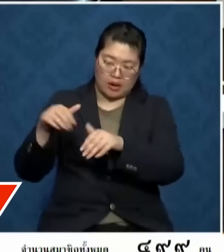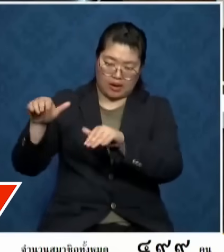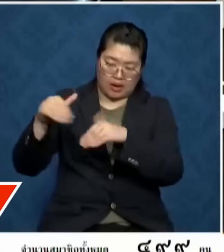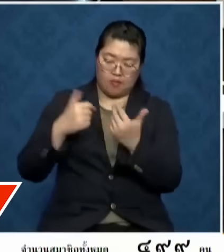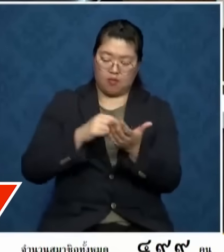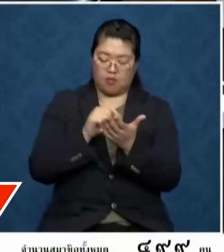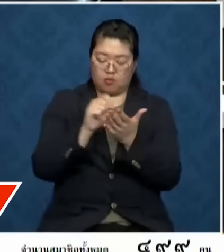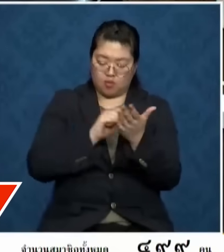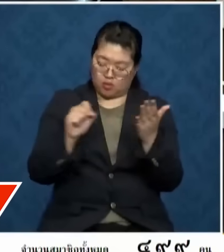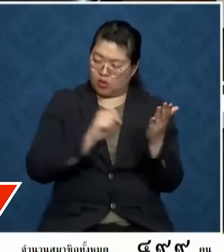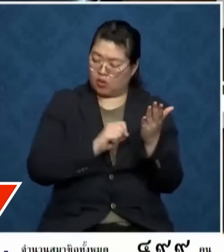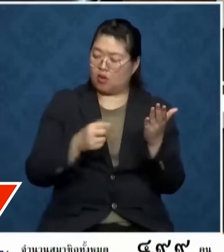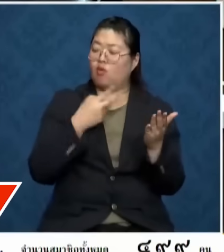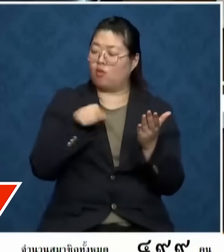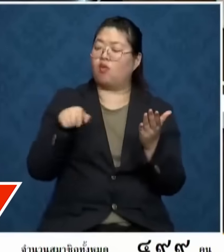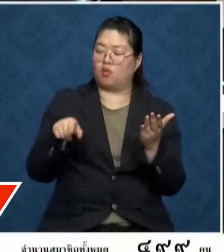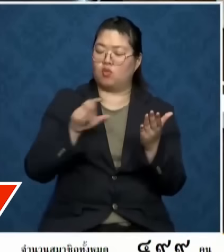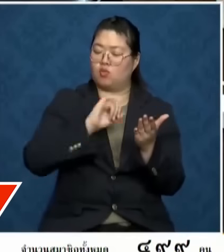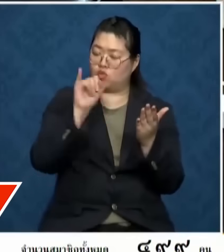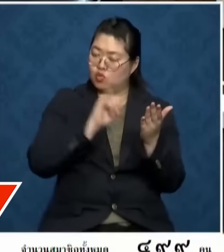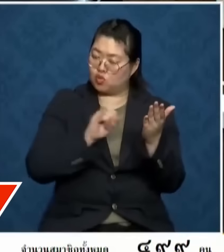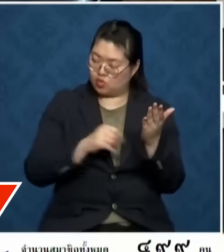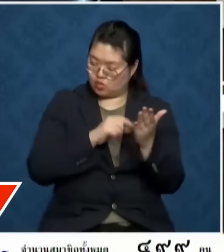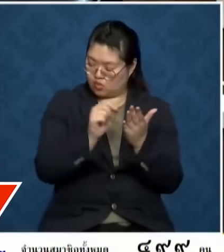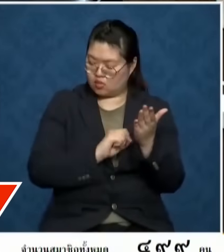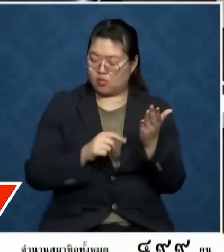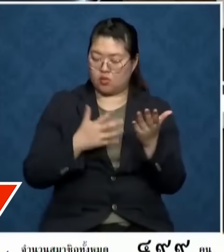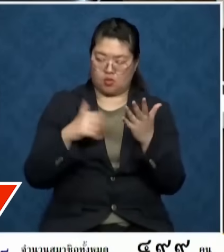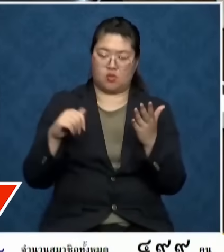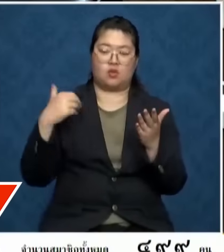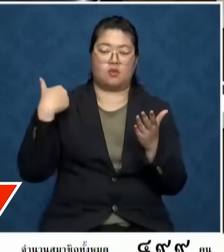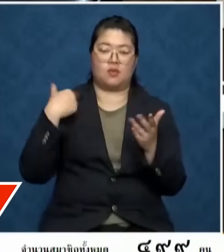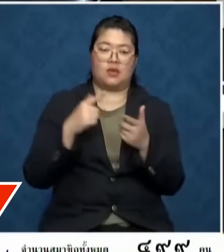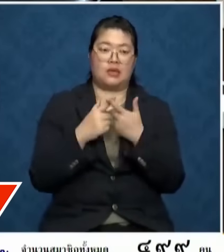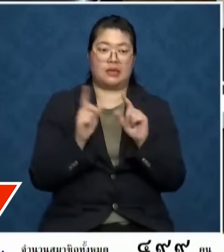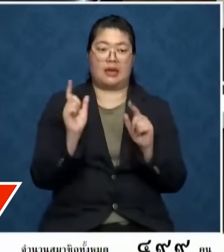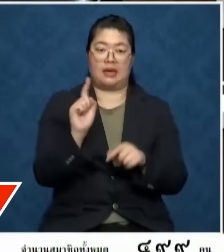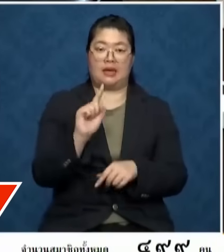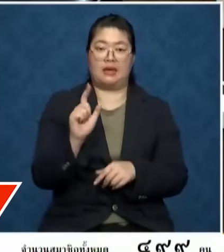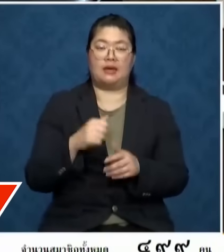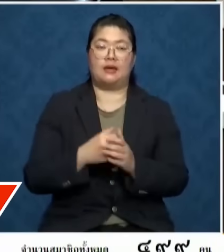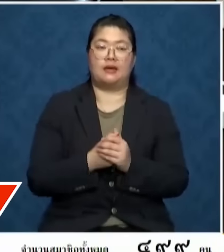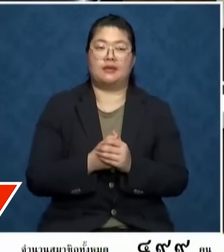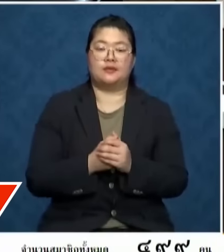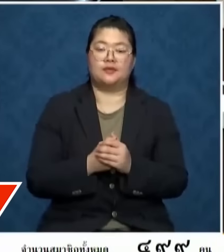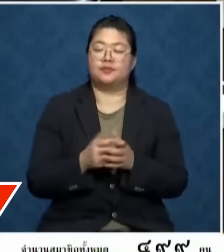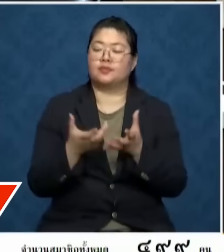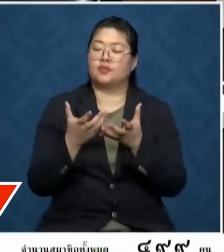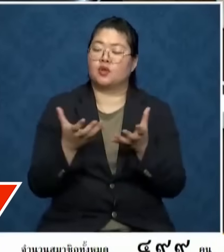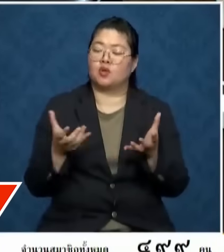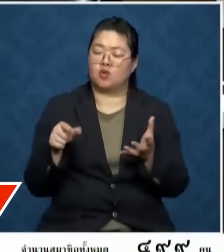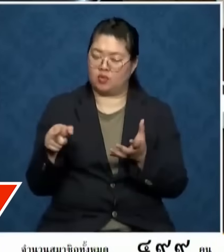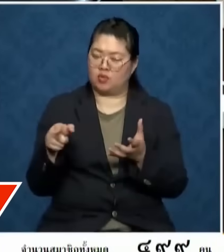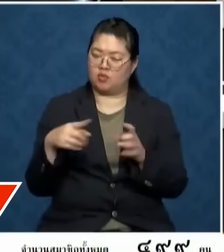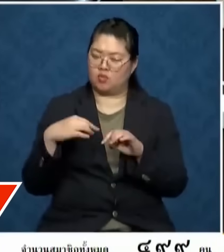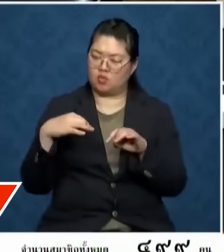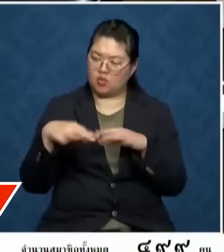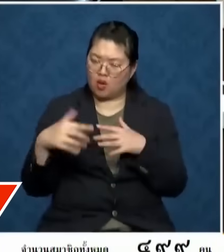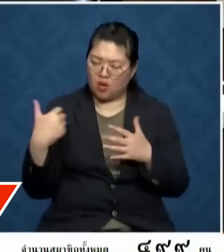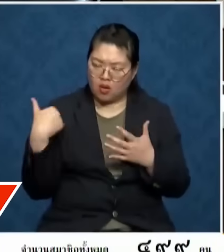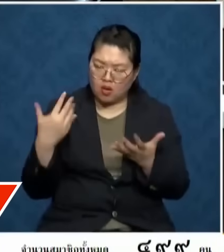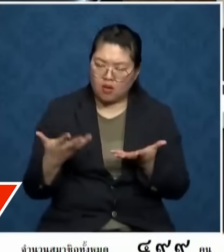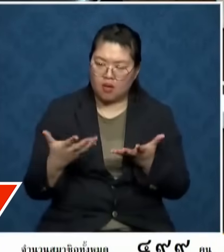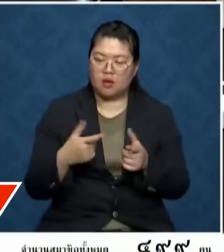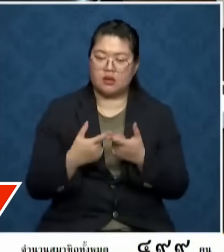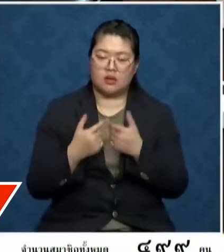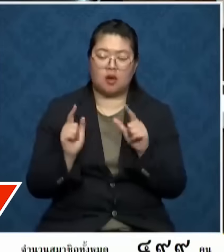พัสดุที่ส่งส่งเของที่ส่งไปกับรายการที่ที่ปรากฏหรือสิ่งที่ชาวบ้านได้รับเนี่ย